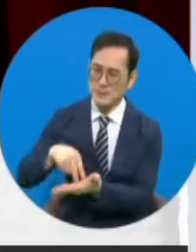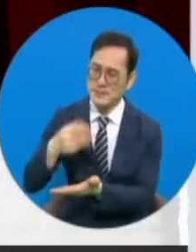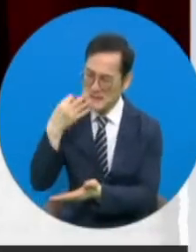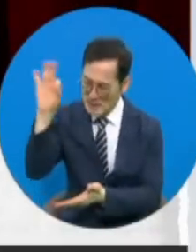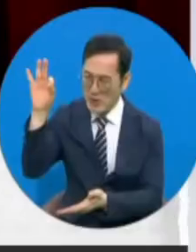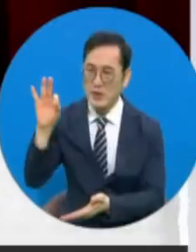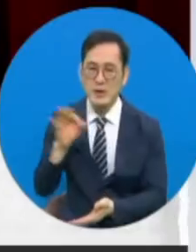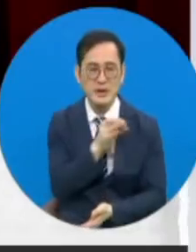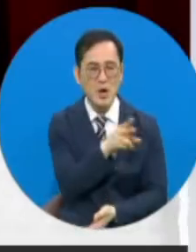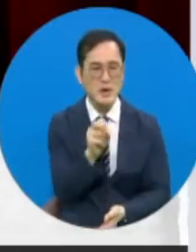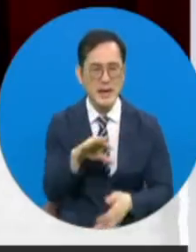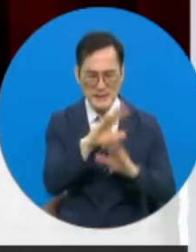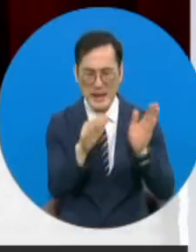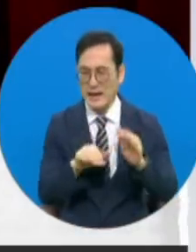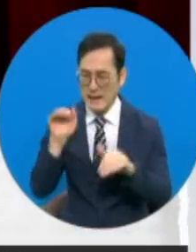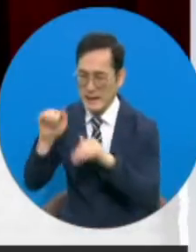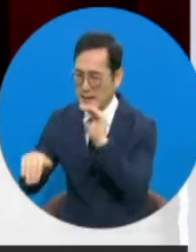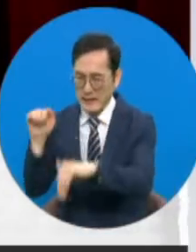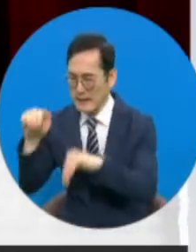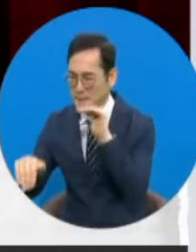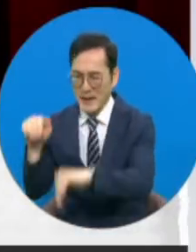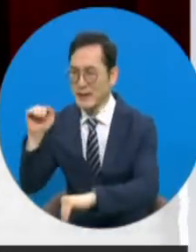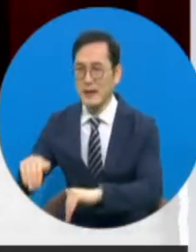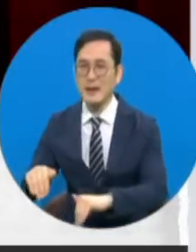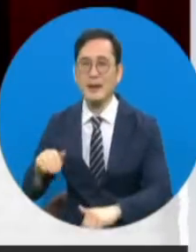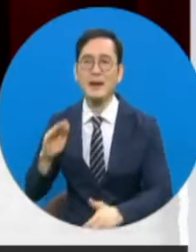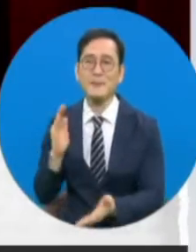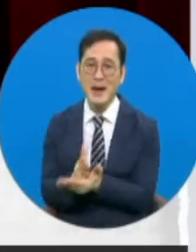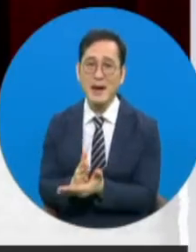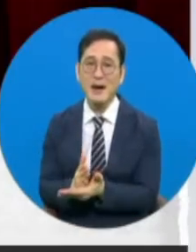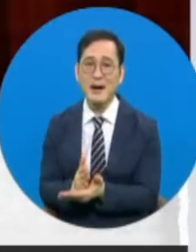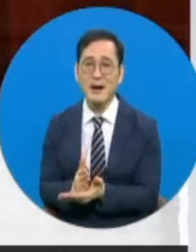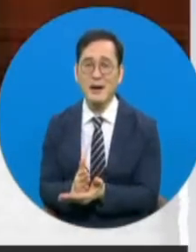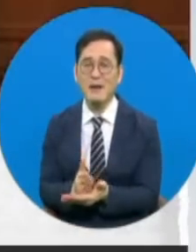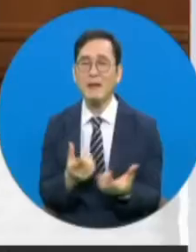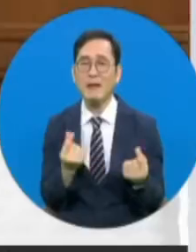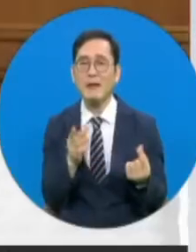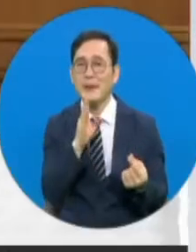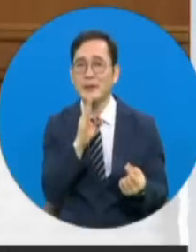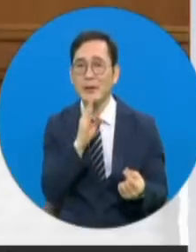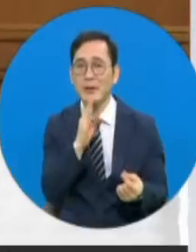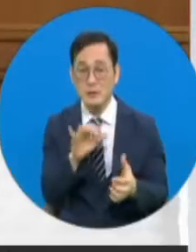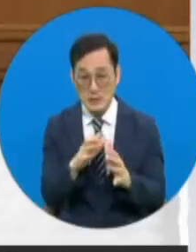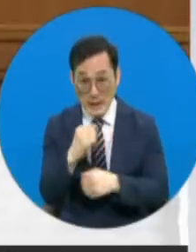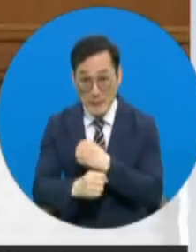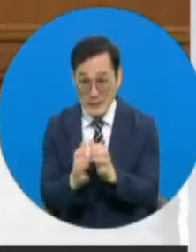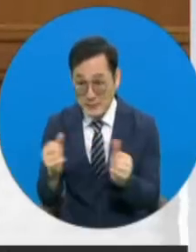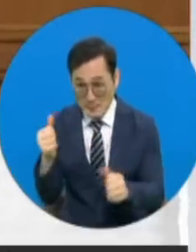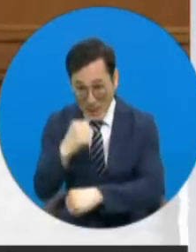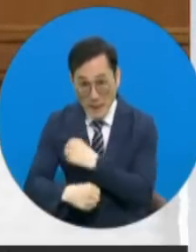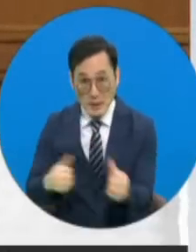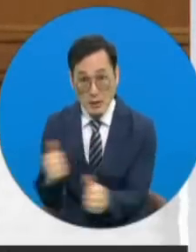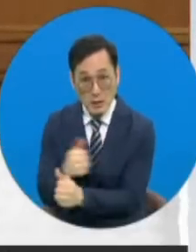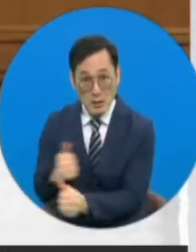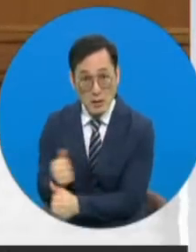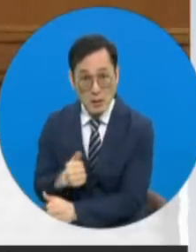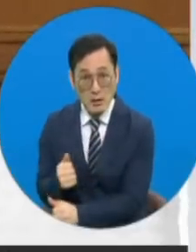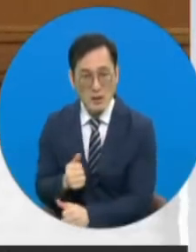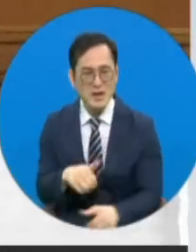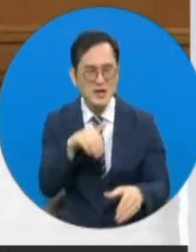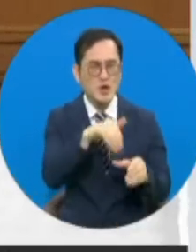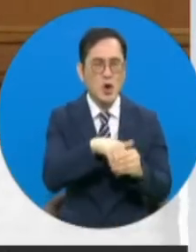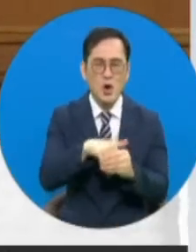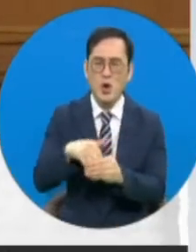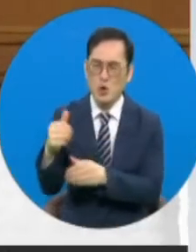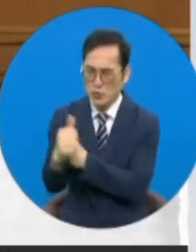여야 정치세력으로부터 영향을 받지 말라는 것이지 인사까지 마음대로 하고 자기들 뭐 내부에서